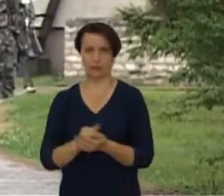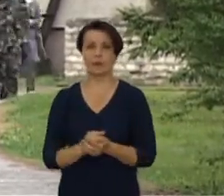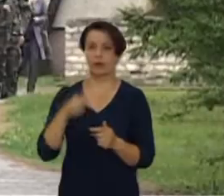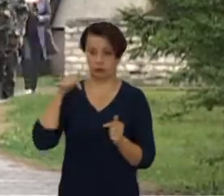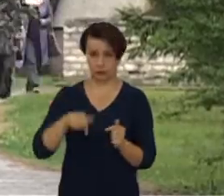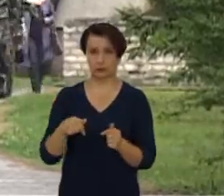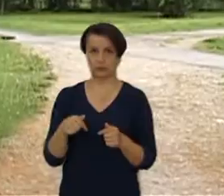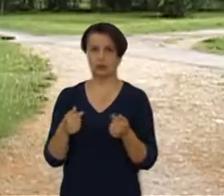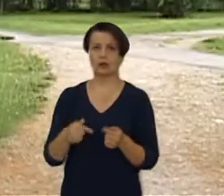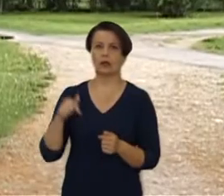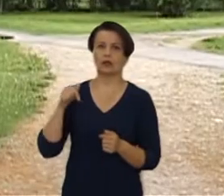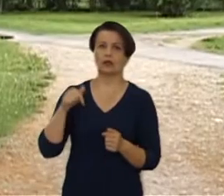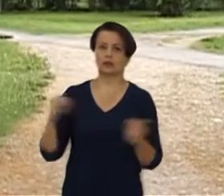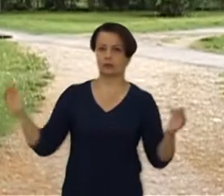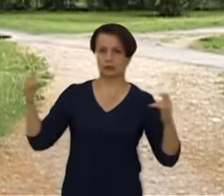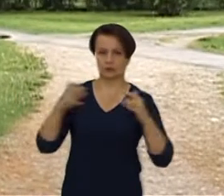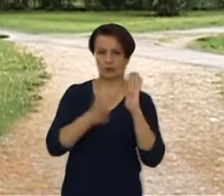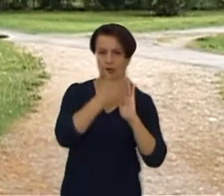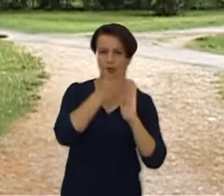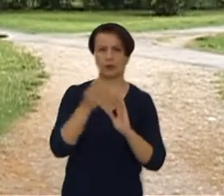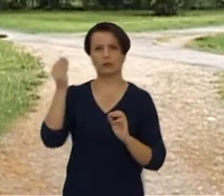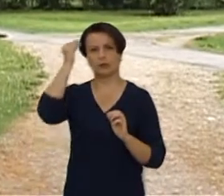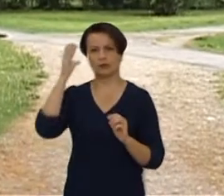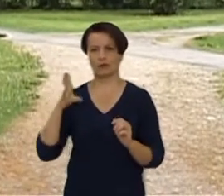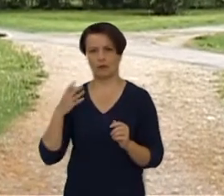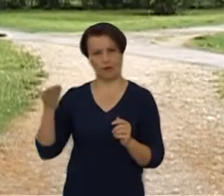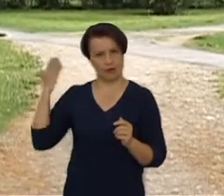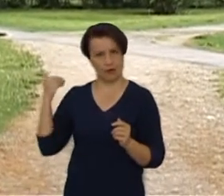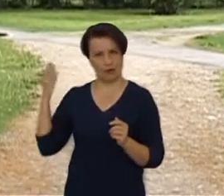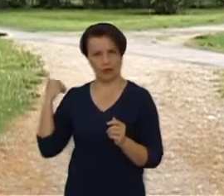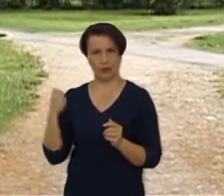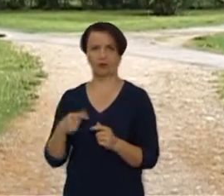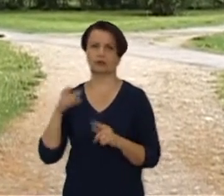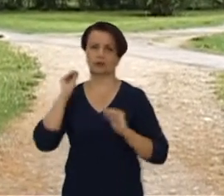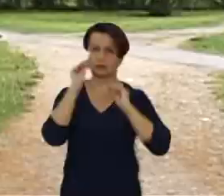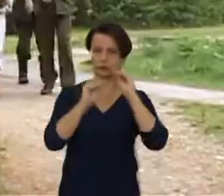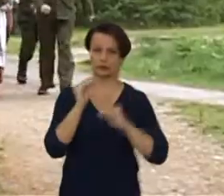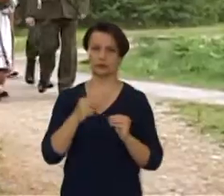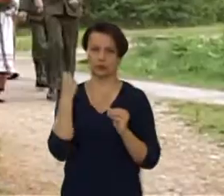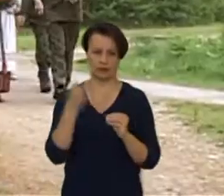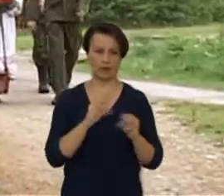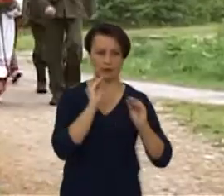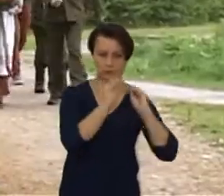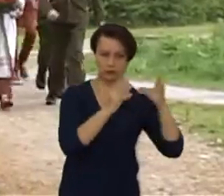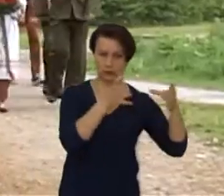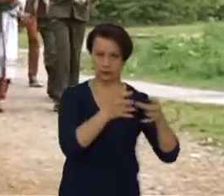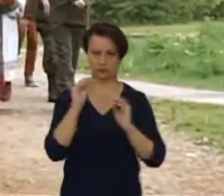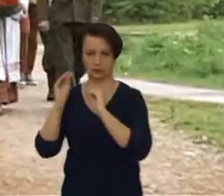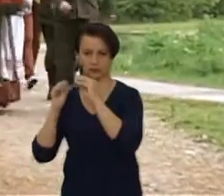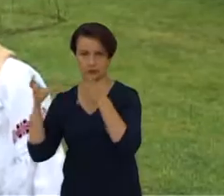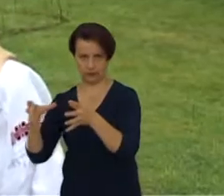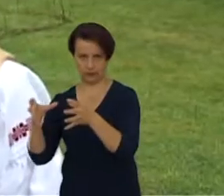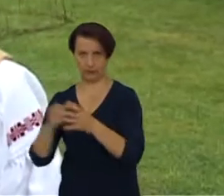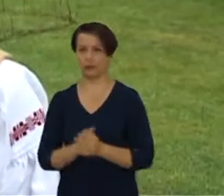kartą prie paminklo susirinkę jos vainiečiai prisiminė anų laikų įvykius, ir sukūrė instaliacijas žuvusiųjų